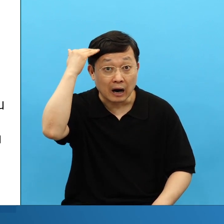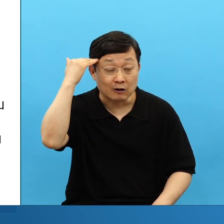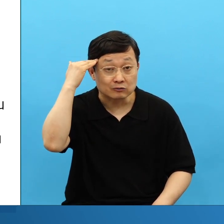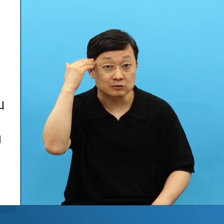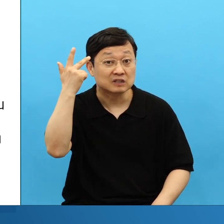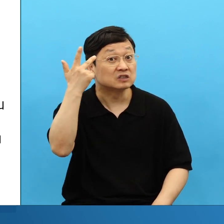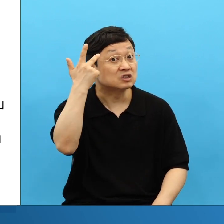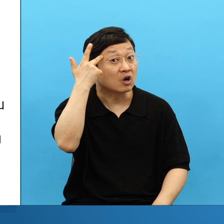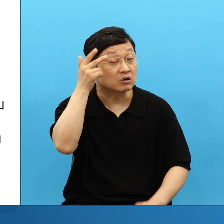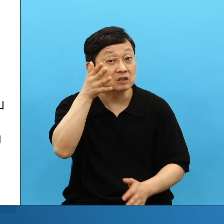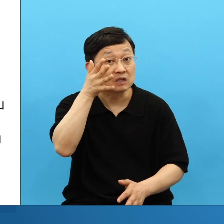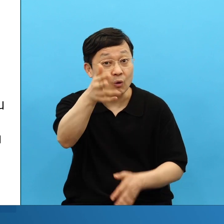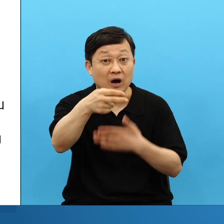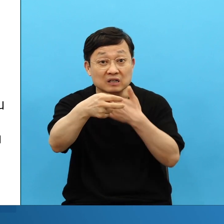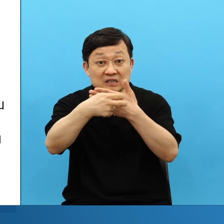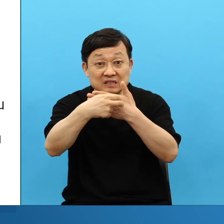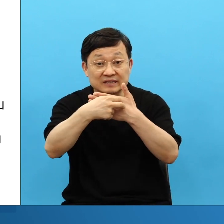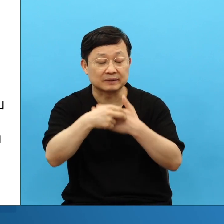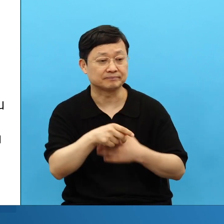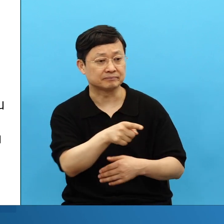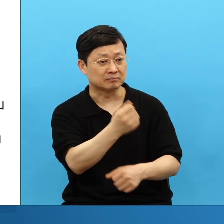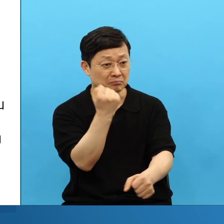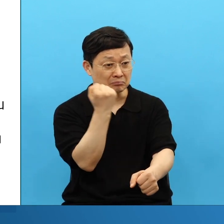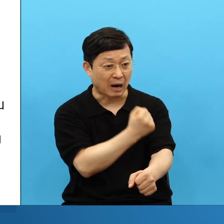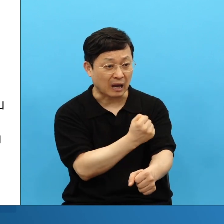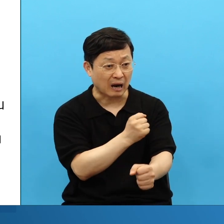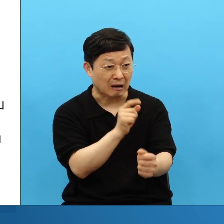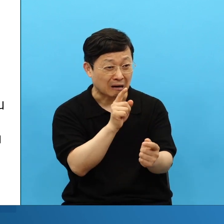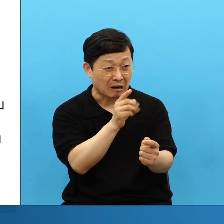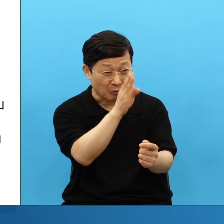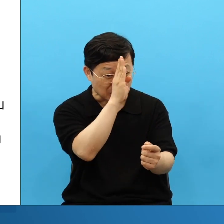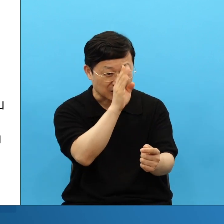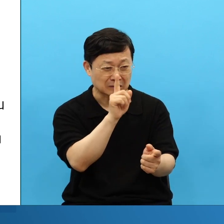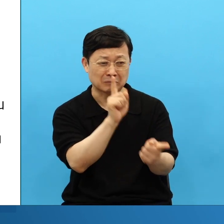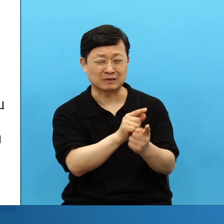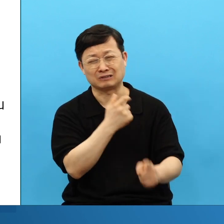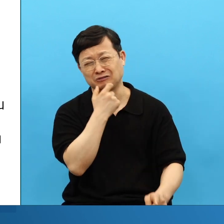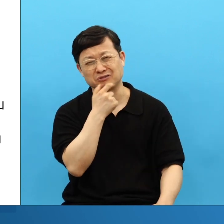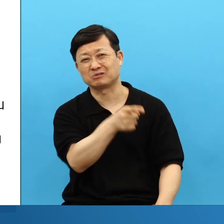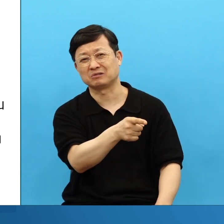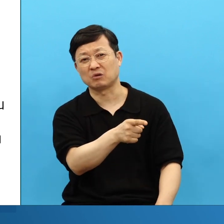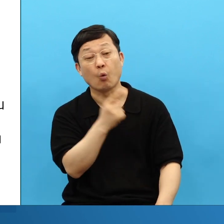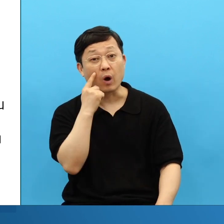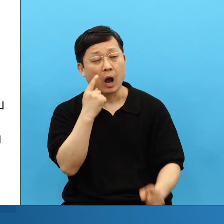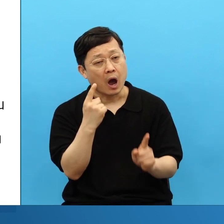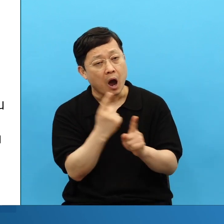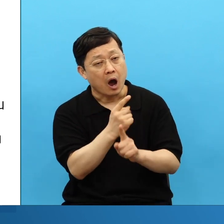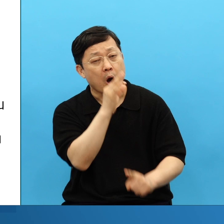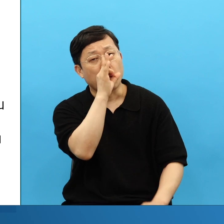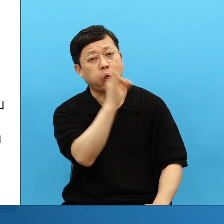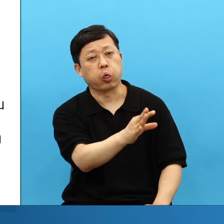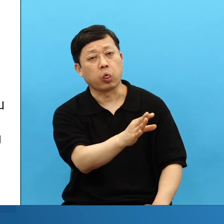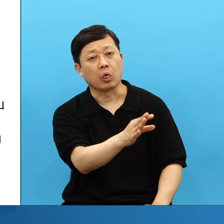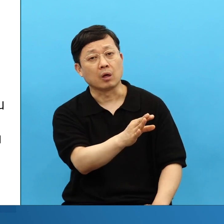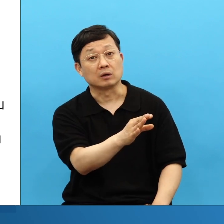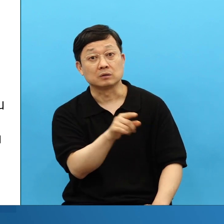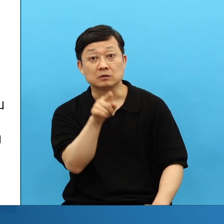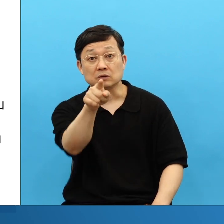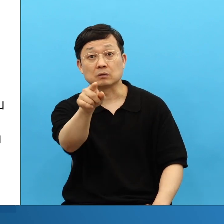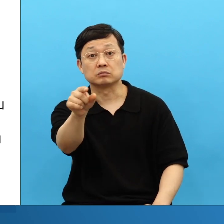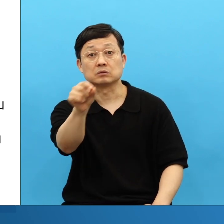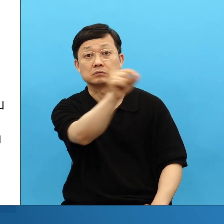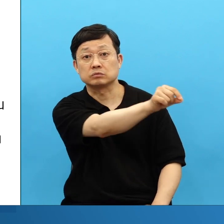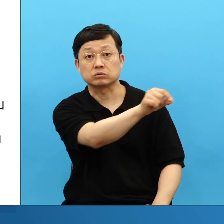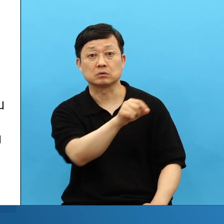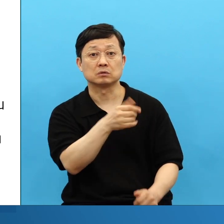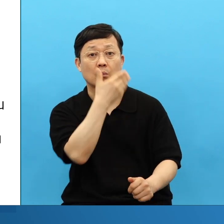중독자 안 나으니까 불치병을 누가 어떤 의사 선생님이 보고 싶어 하겠어요. 우리가 거기에 사각지대인 거예요. 복음